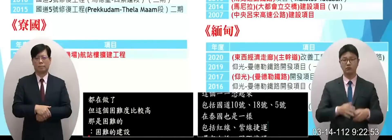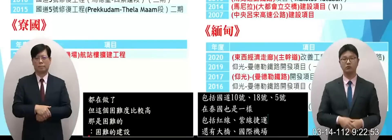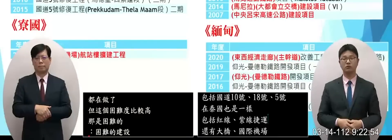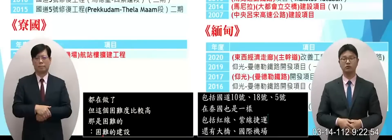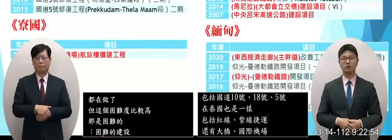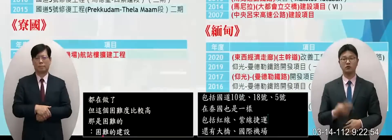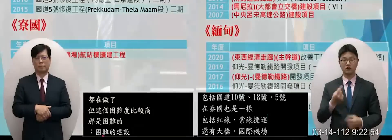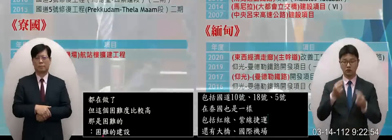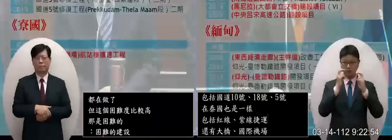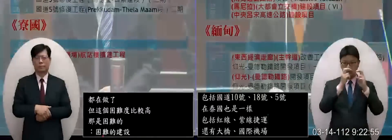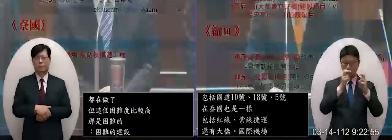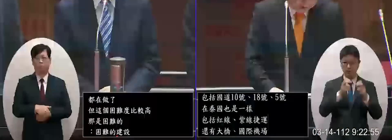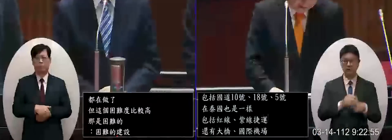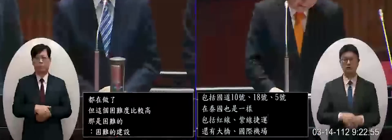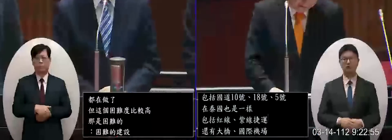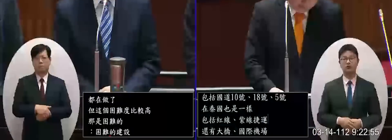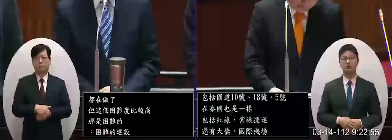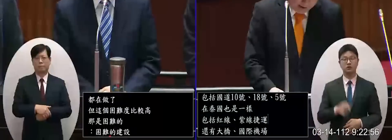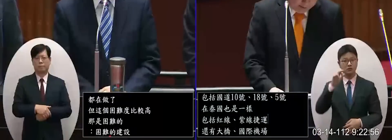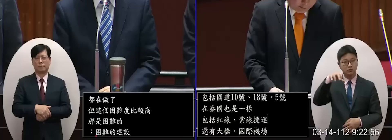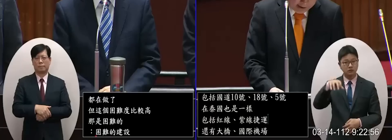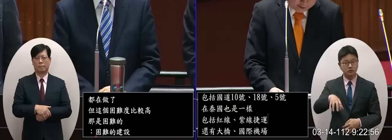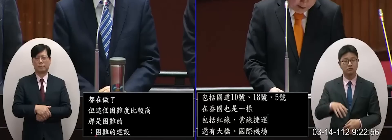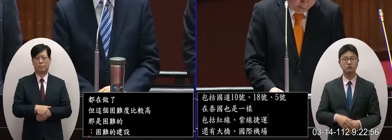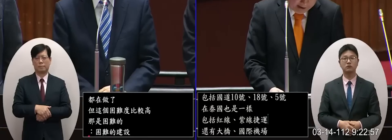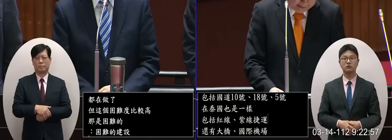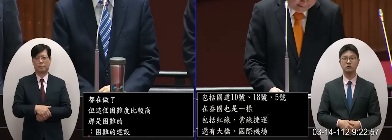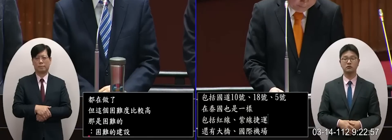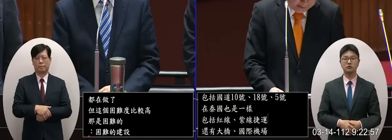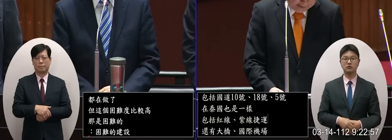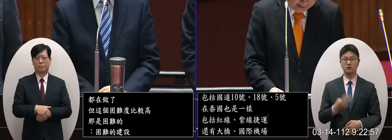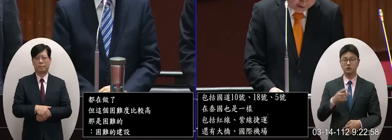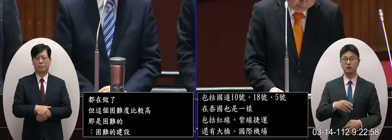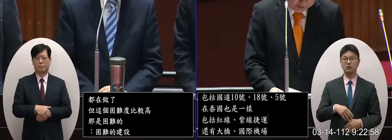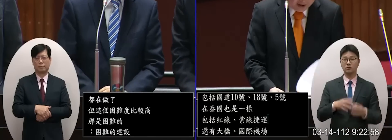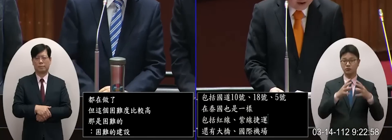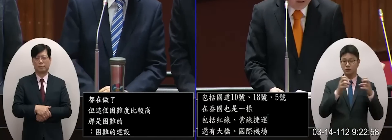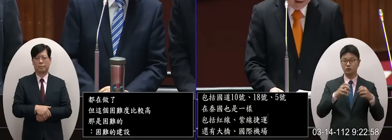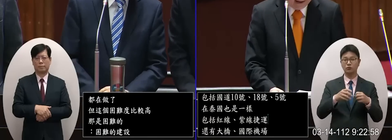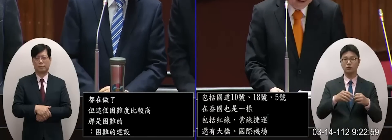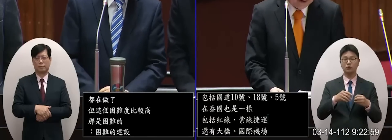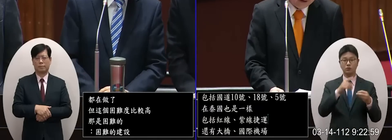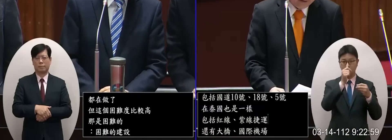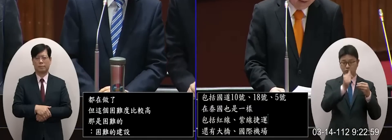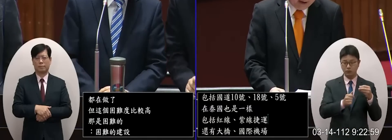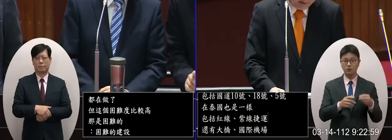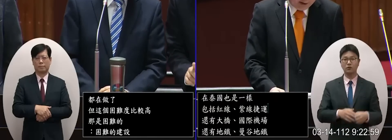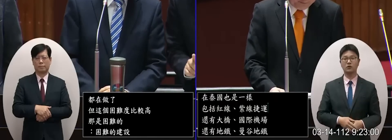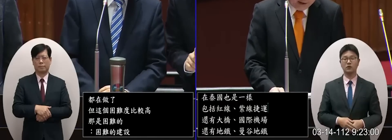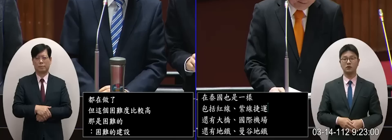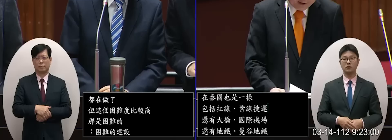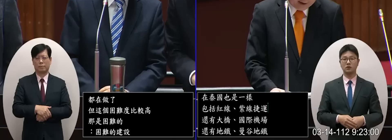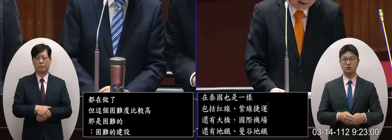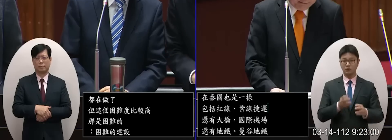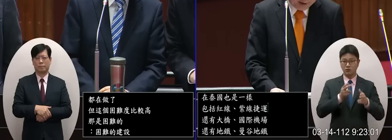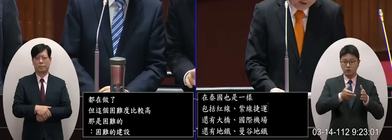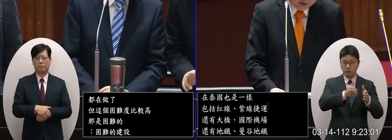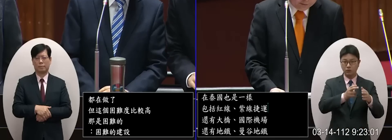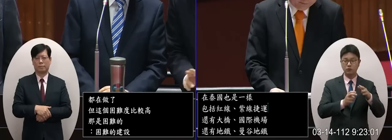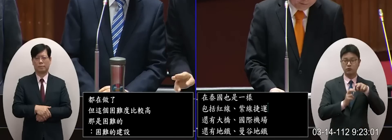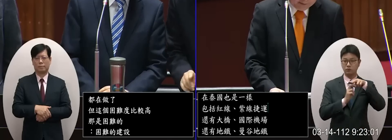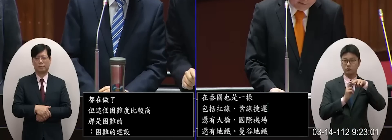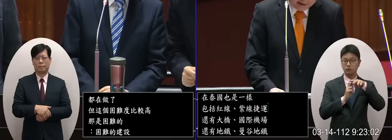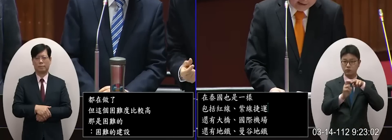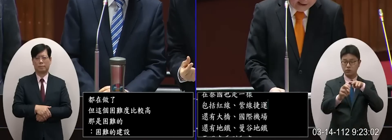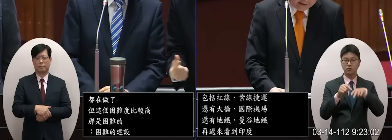的捷运，包括泗水机场，包括爪哇的这个铁路电气化干线等等，包括菲律宾的南北